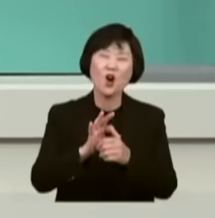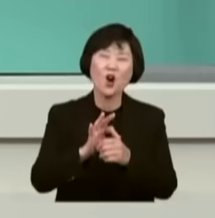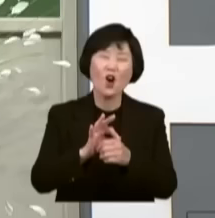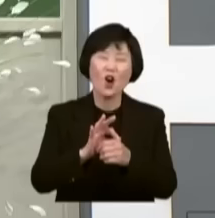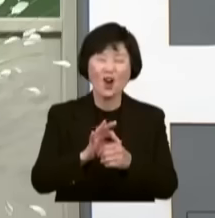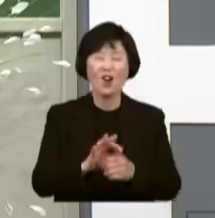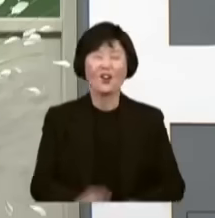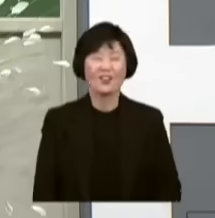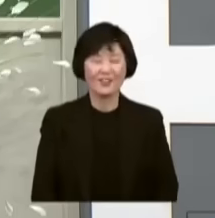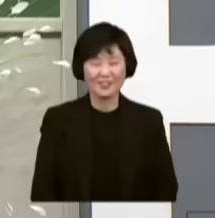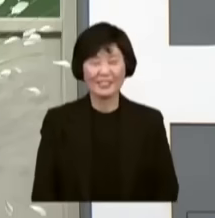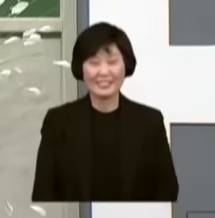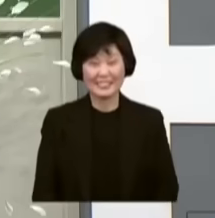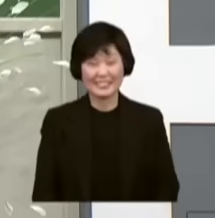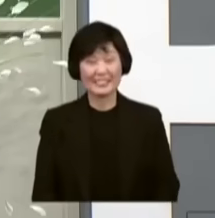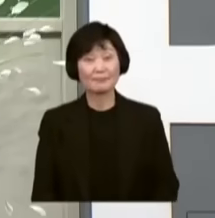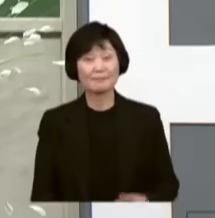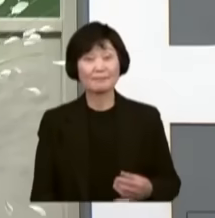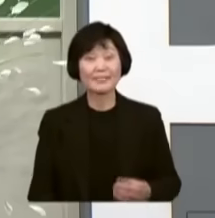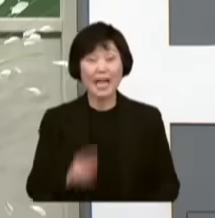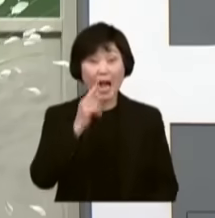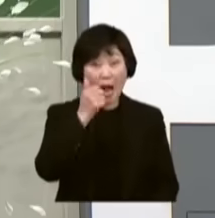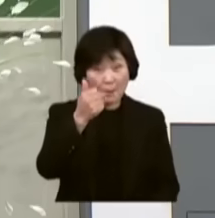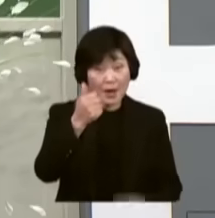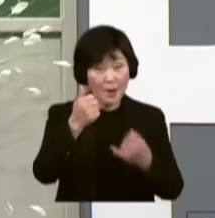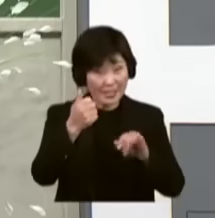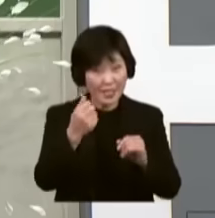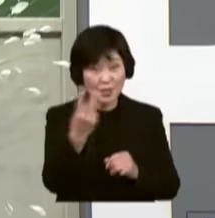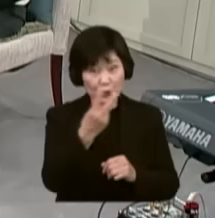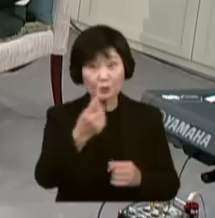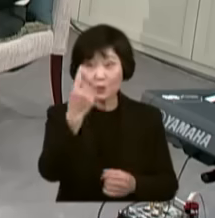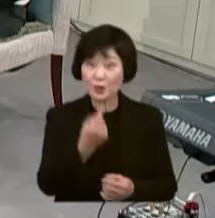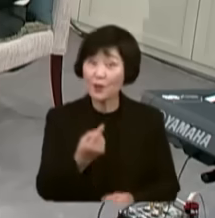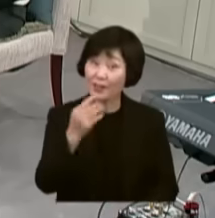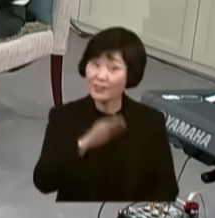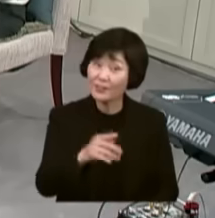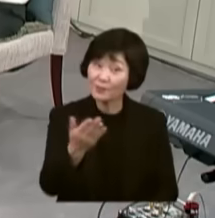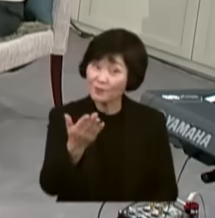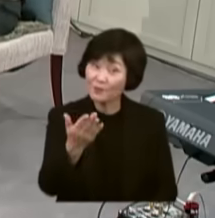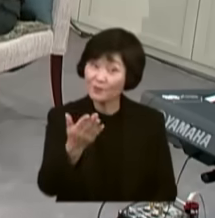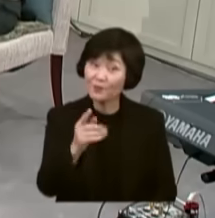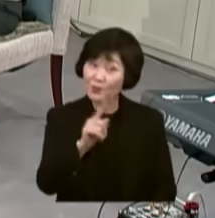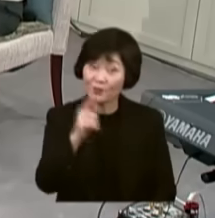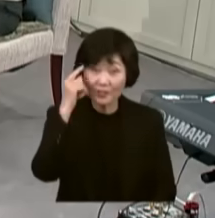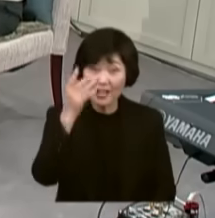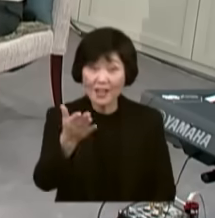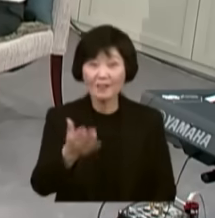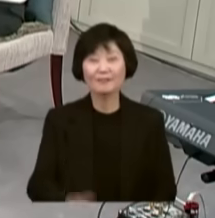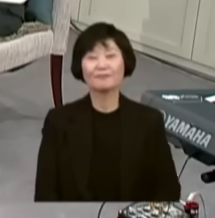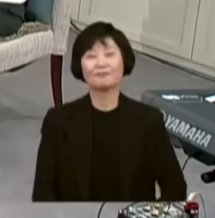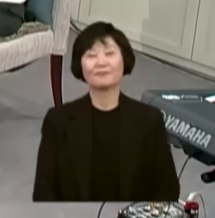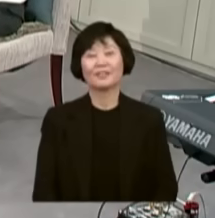이용식 씨 그리고 따님 수민 양 이렇게 나와 있는데 이런 분요 본 적 있어요? 확실히 제가 지금 들으면서 계속